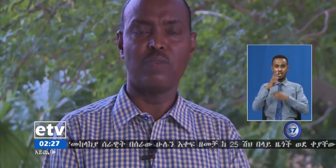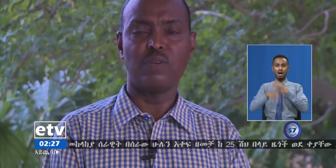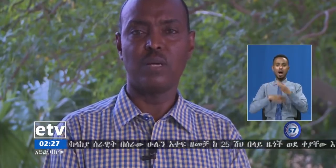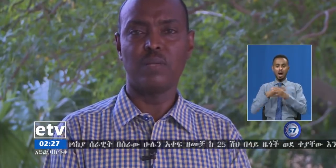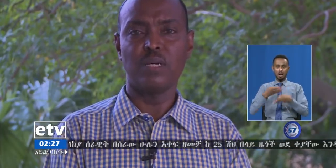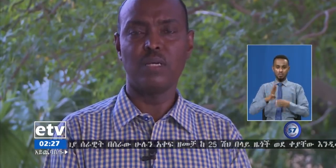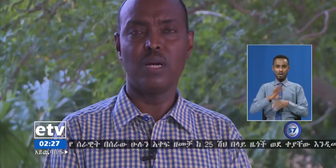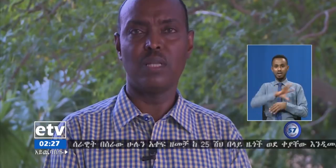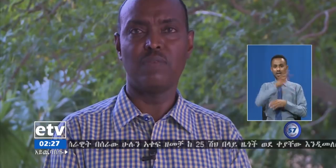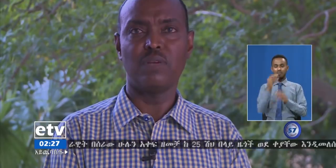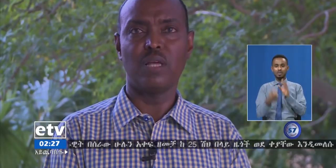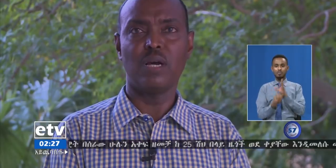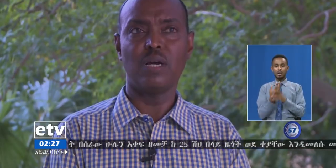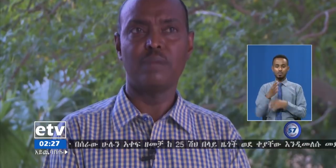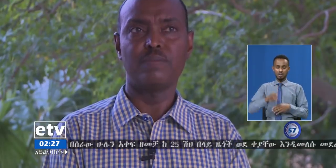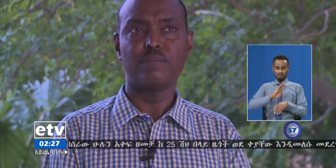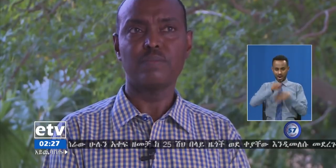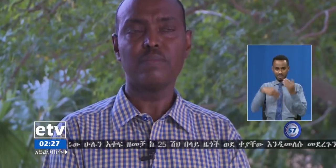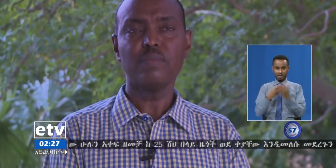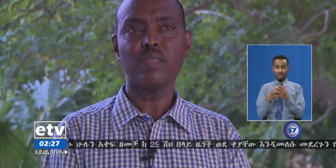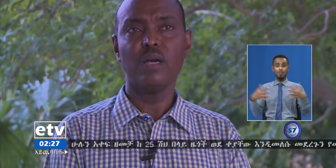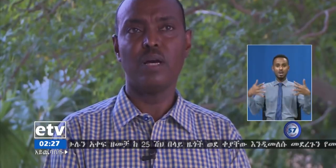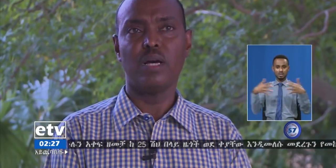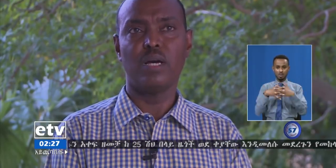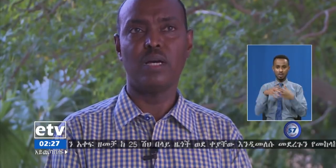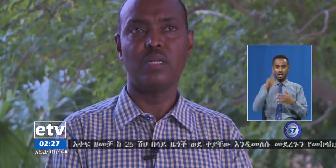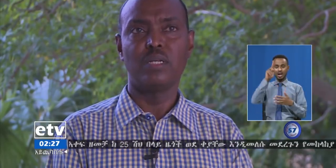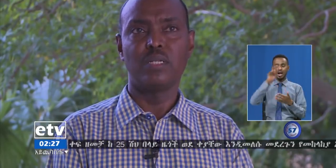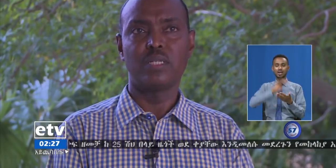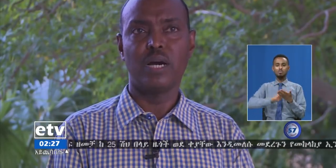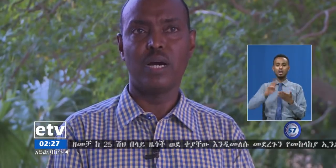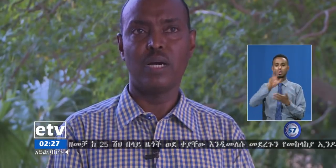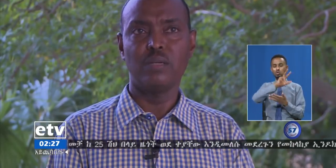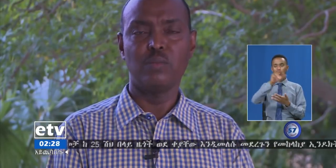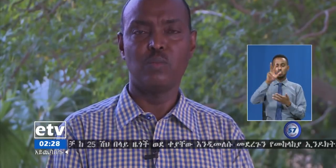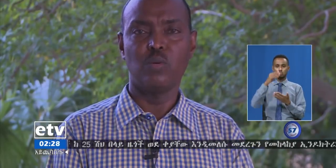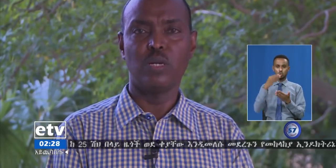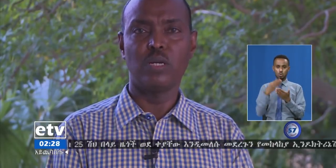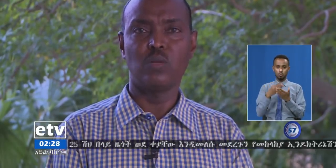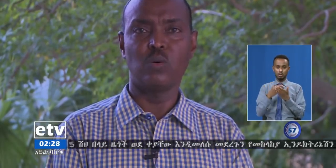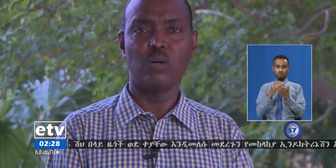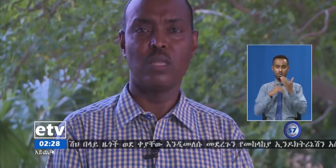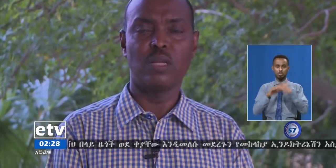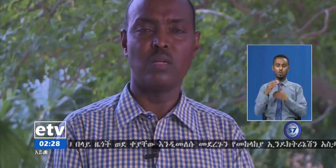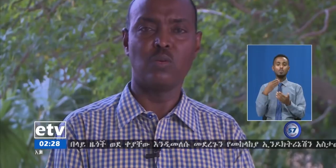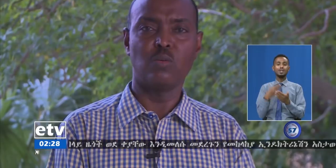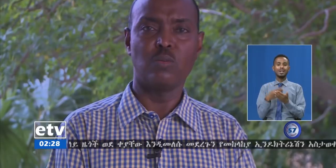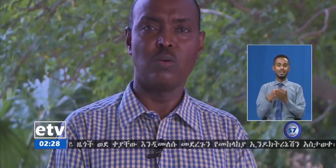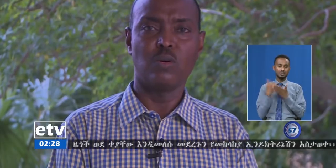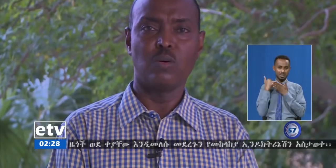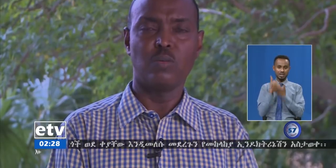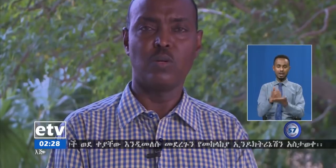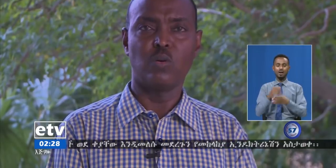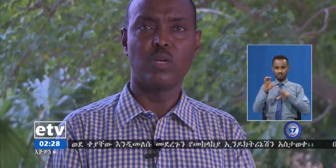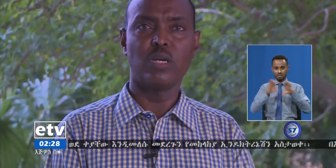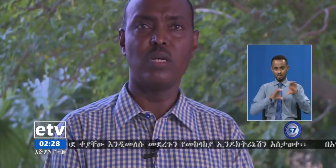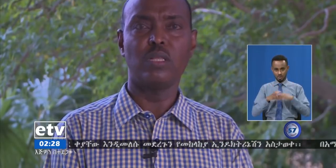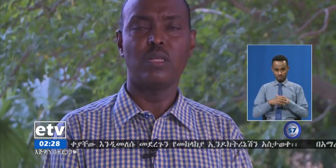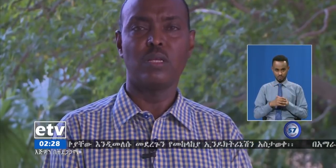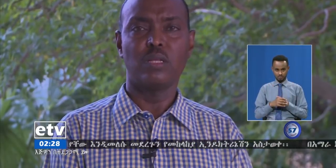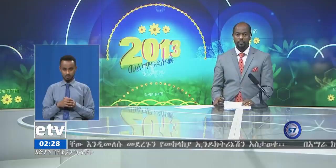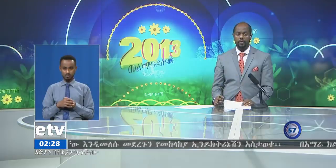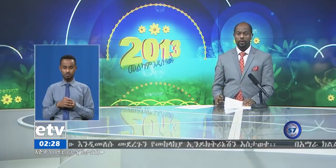ባንክ የአፍሪካ ልማት ባንክን በአጠቃላይ በማስተባበር ከ1 ሚሊዮን 300 ብር የሚሆን በጥሬ ገንዘብ ድጋፍ ተደርጓል።